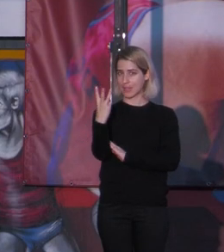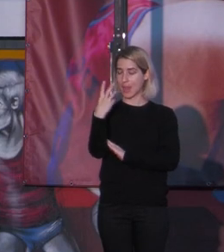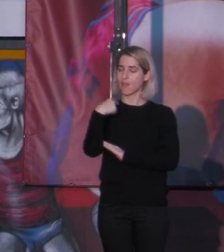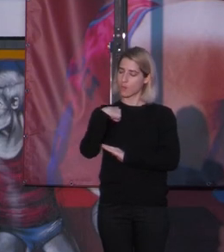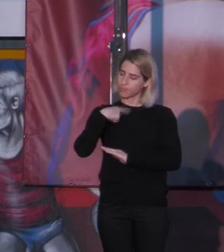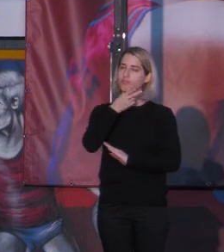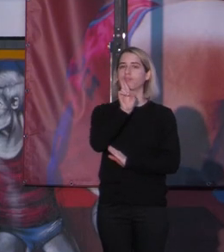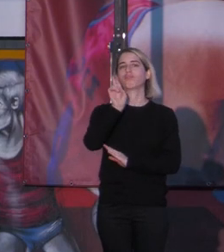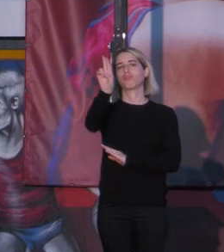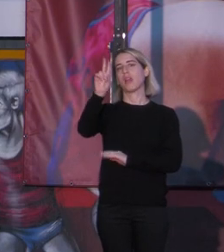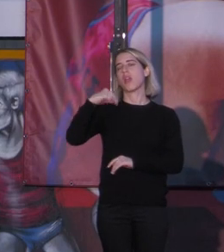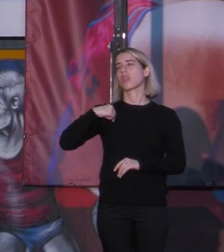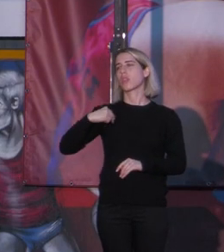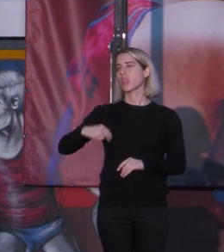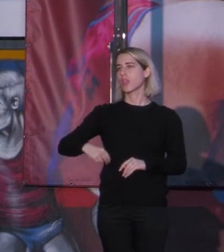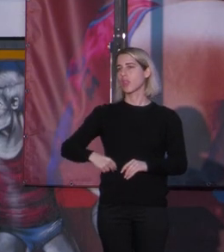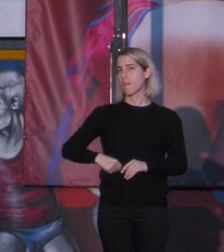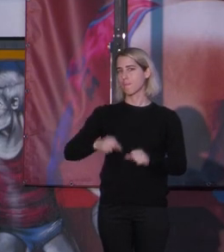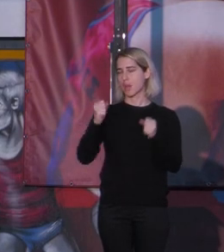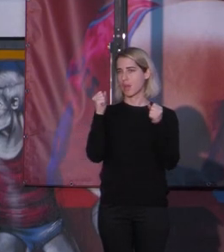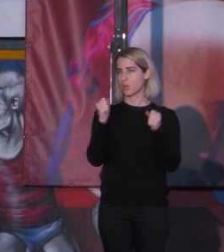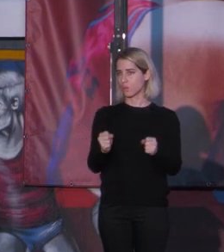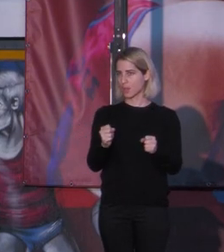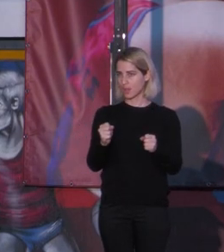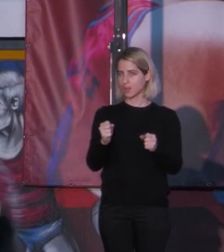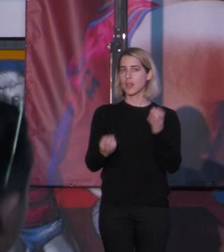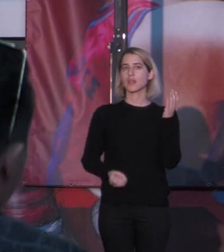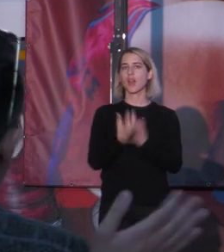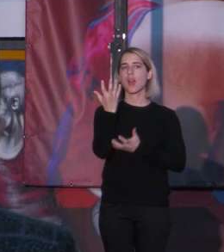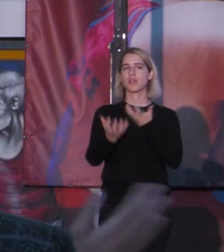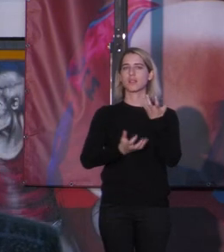2023 θα θέσω υποψηφιότητα για τη θέση του Δημάρχου.